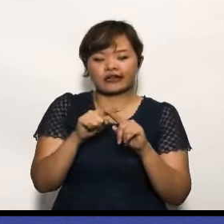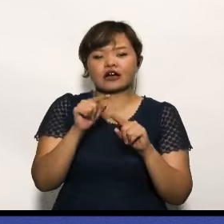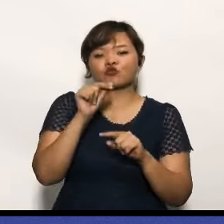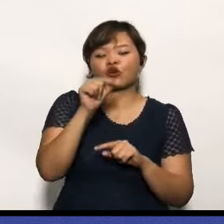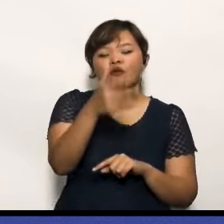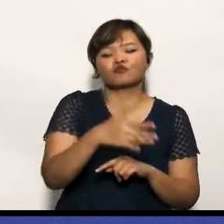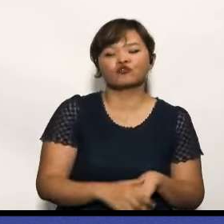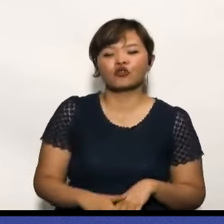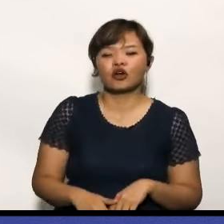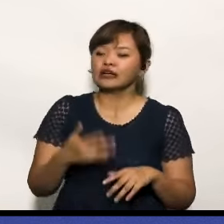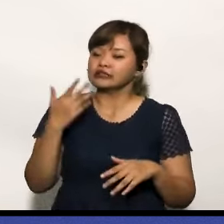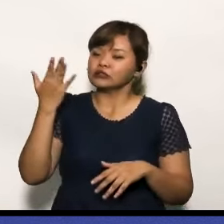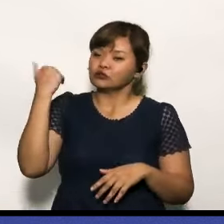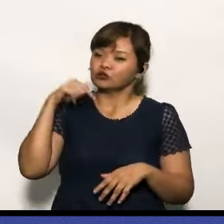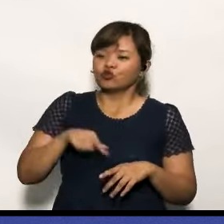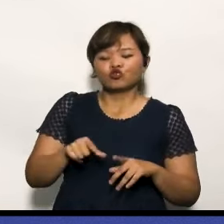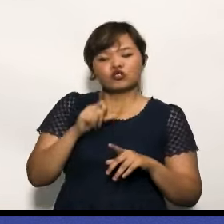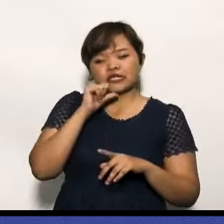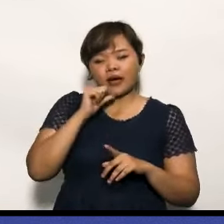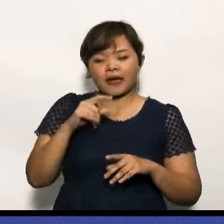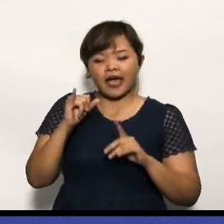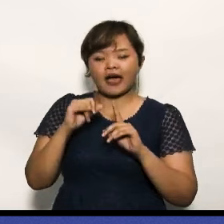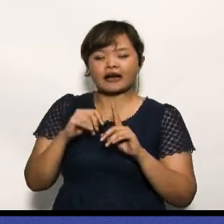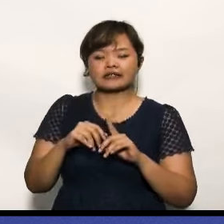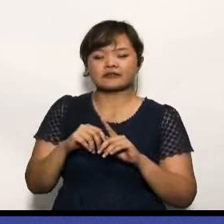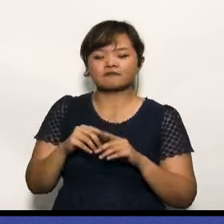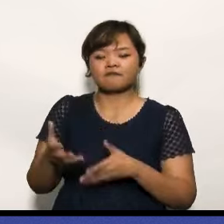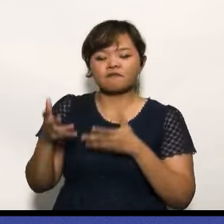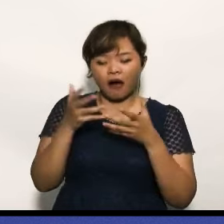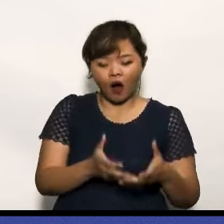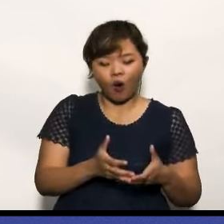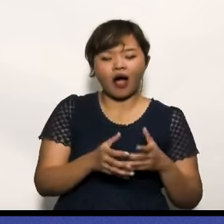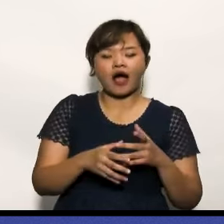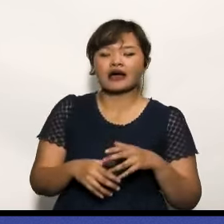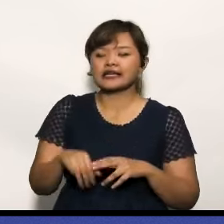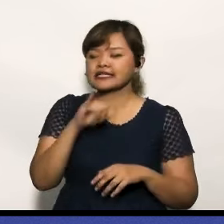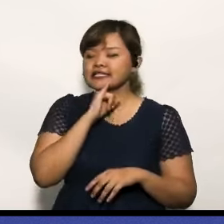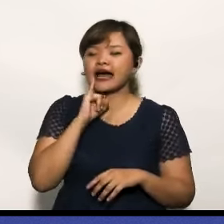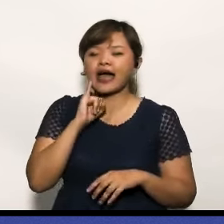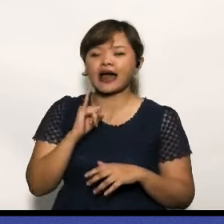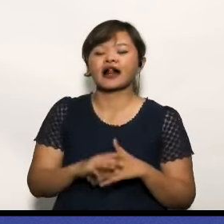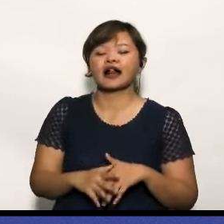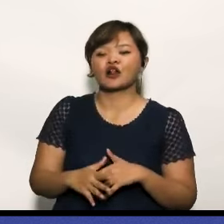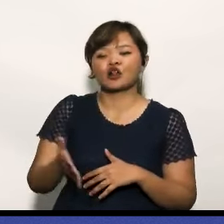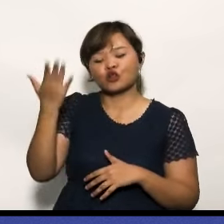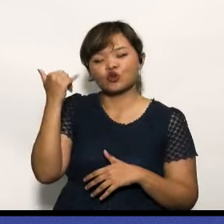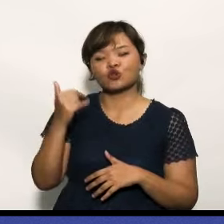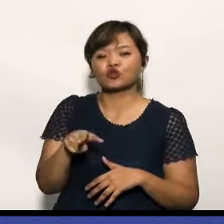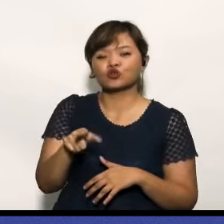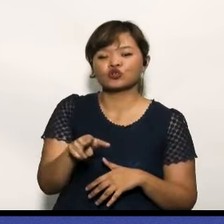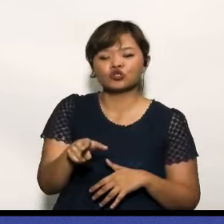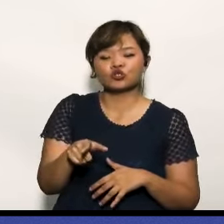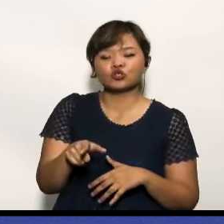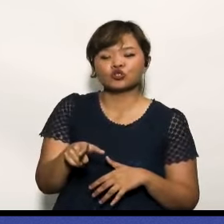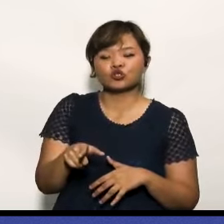bangsa Israel masuk ke tanah Kanaan, mungkin gak akan membawa mereka jauh. Kalau mereka gak sadar, it's